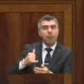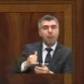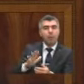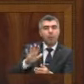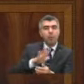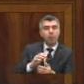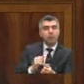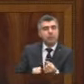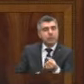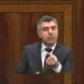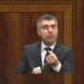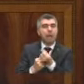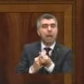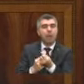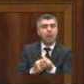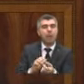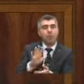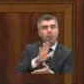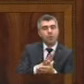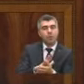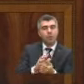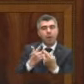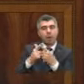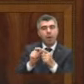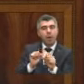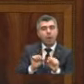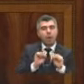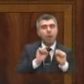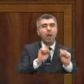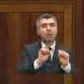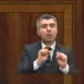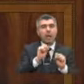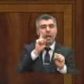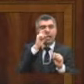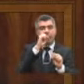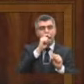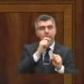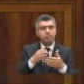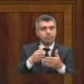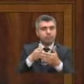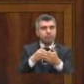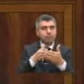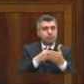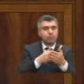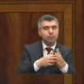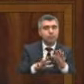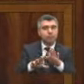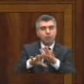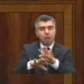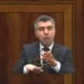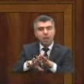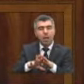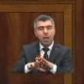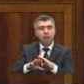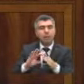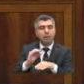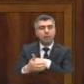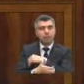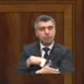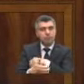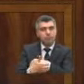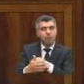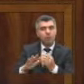الدعم الاجتماعي لمواجهة المعيقات ذات الطبيعة الاقتصادية والاجتماعية التي تحول